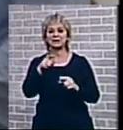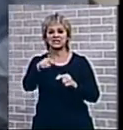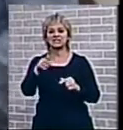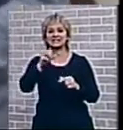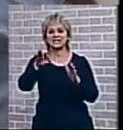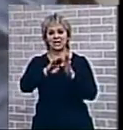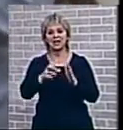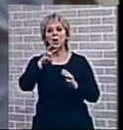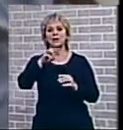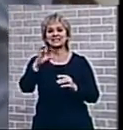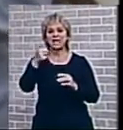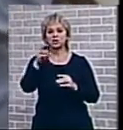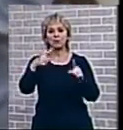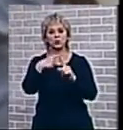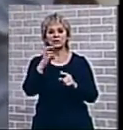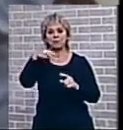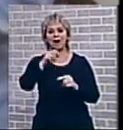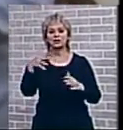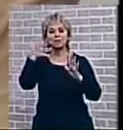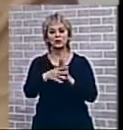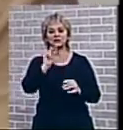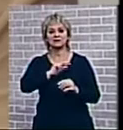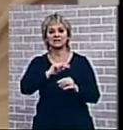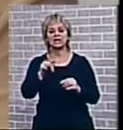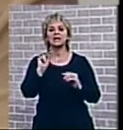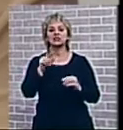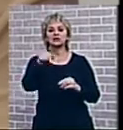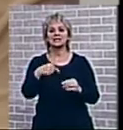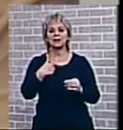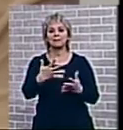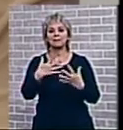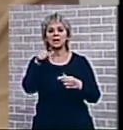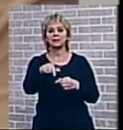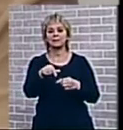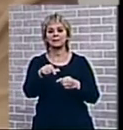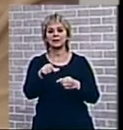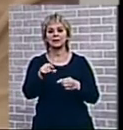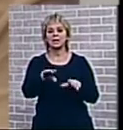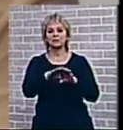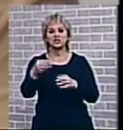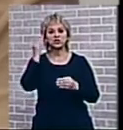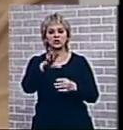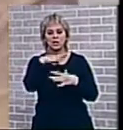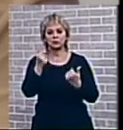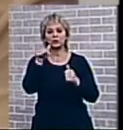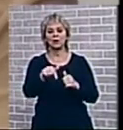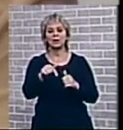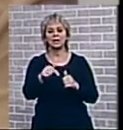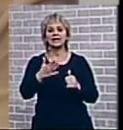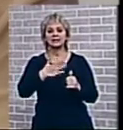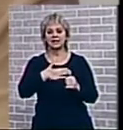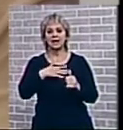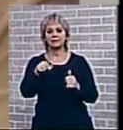сериала «Саша плюс Маша» уже погрузилась в работу. Чешский фильм меня произвел ошеломительное просто впечатление.